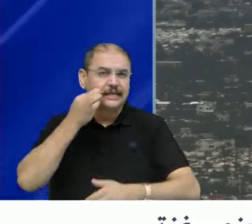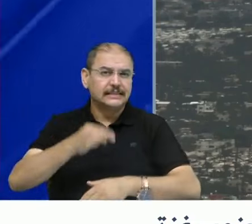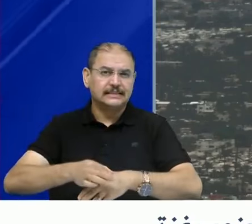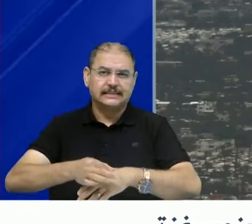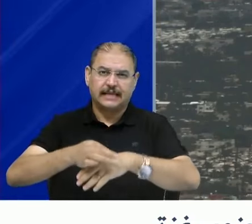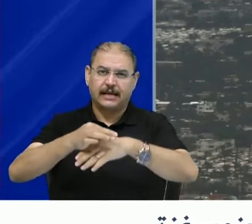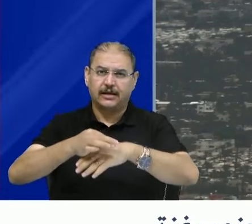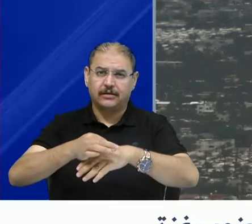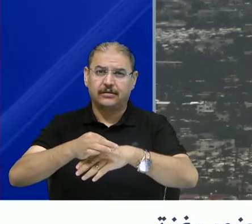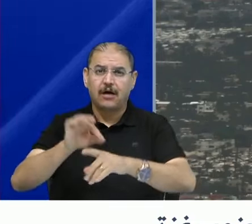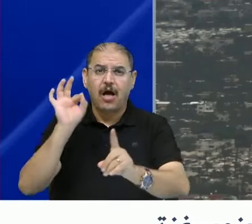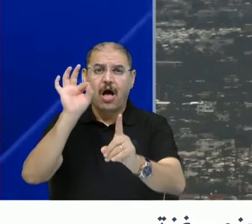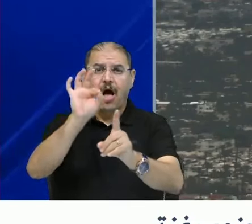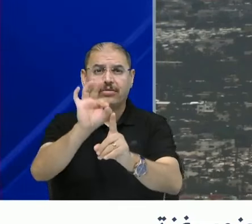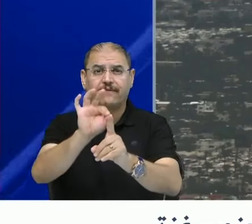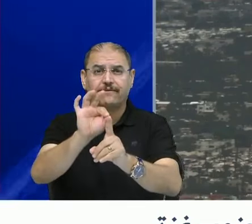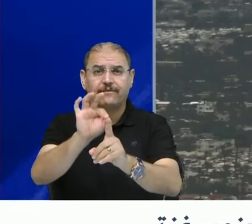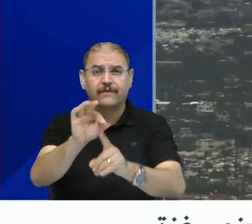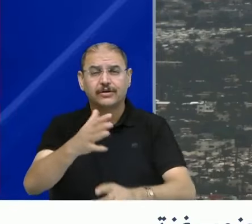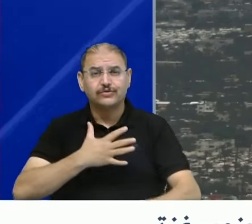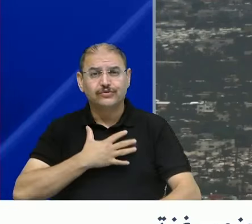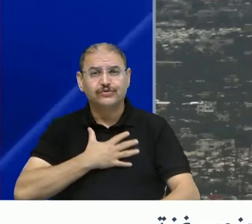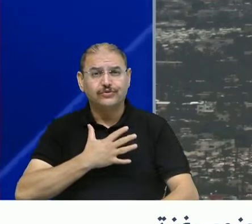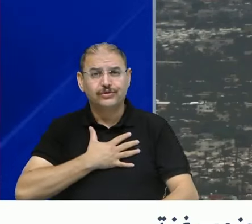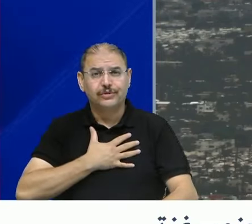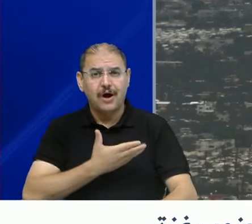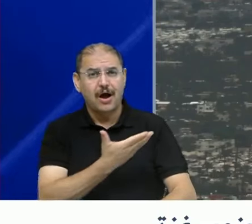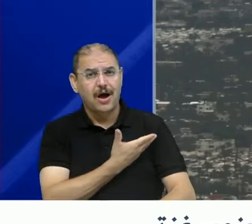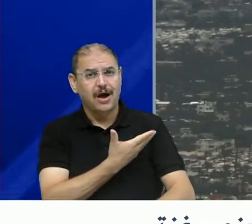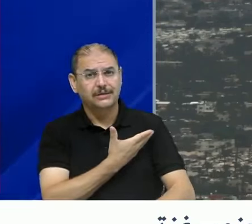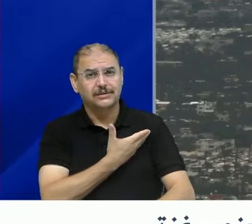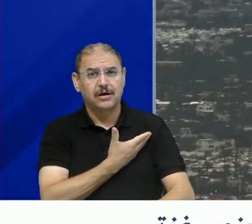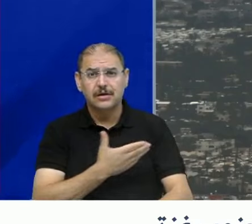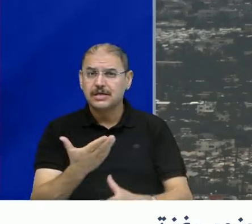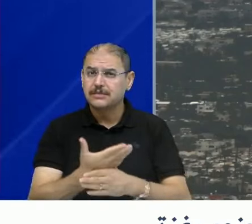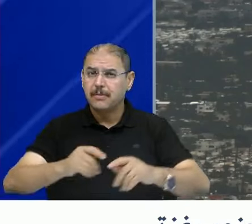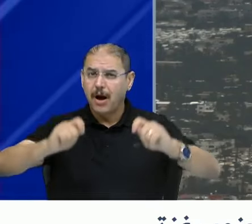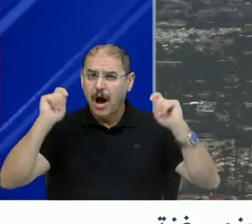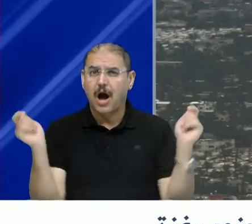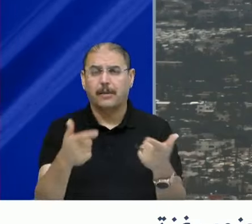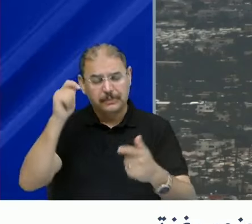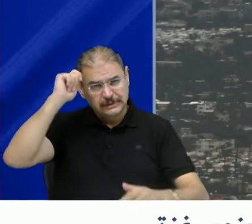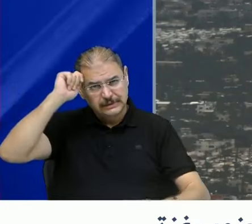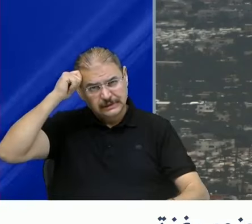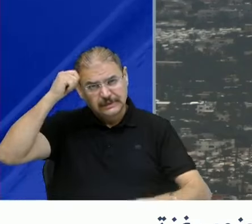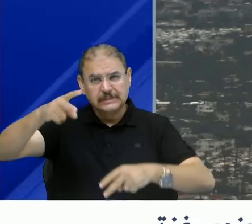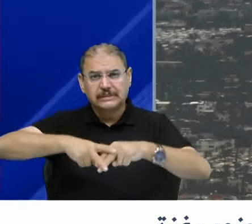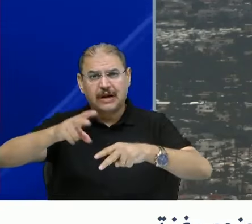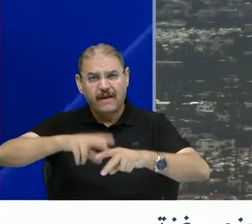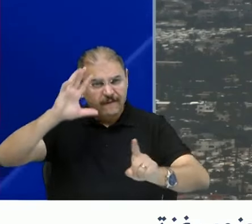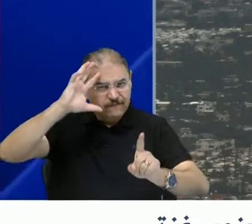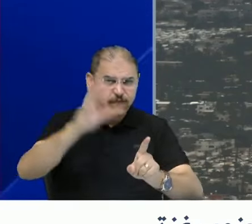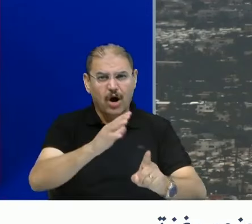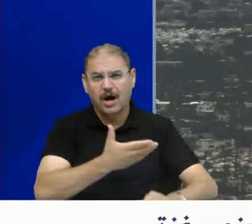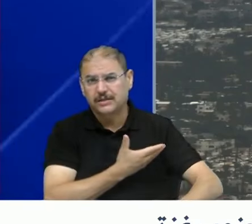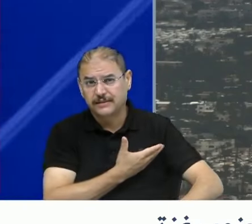وانسانيه لمسانده الاهل في قطاع غزه جراء الحرب الاسرائيليه المستمره على القطاع